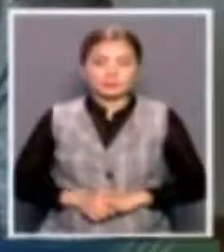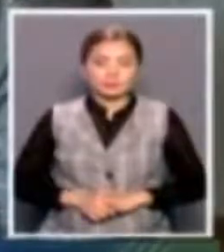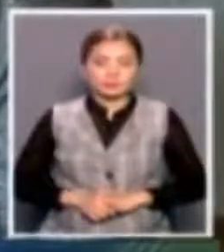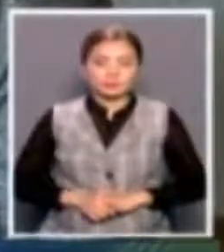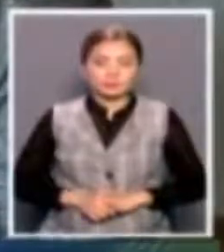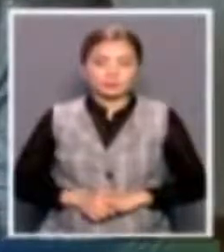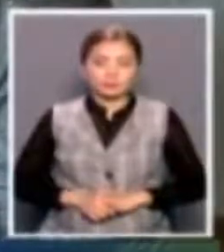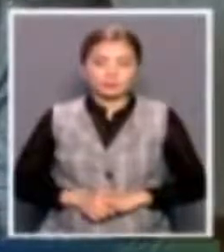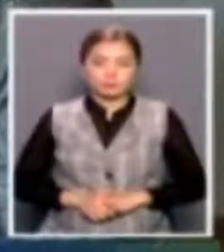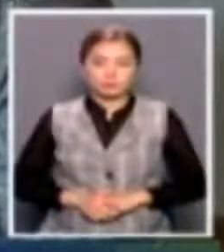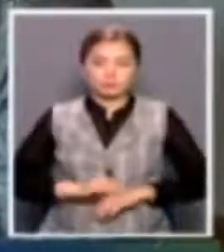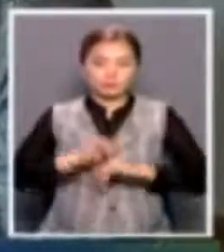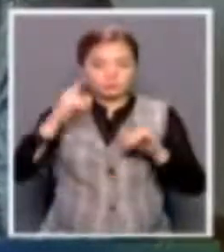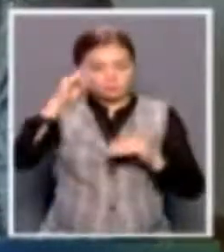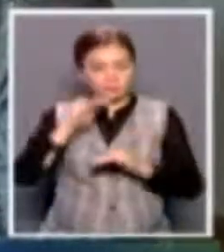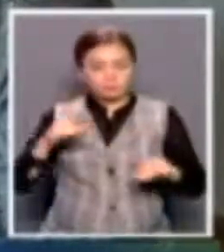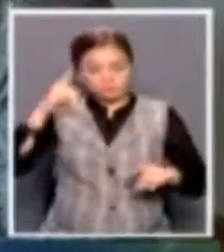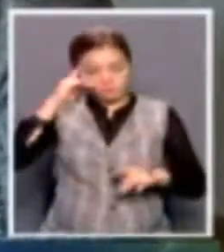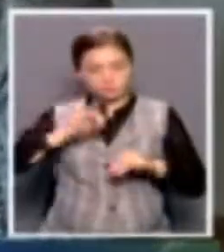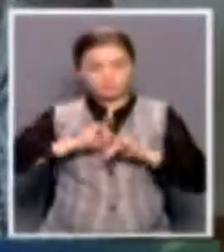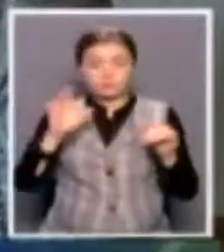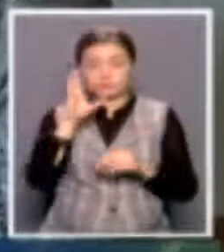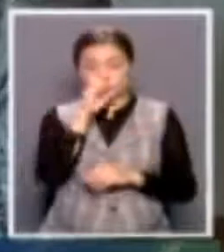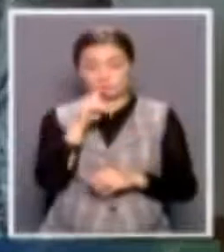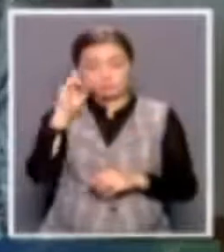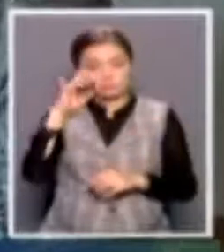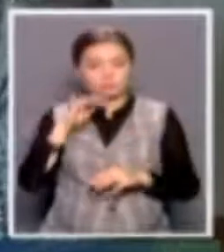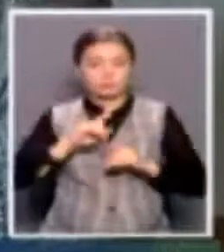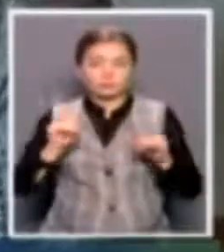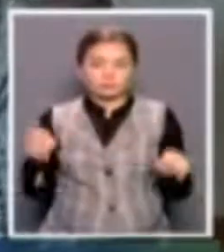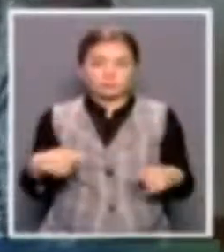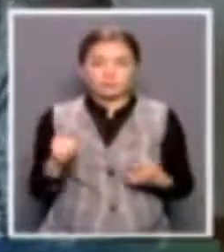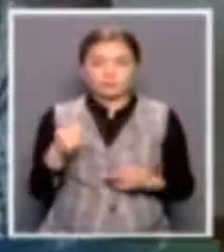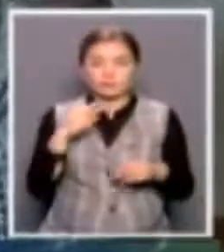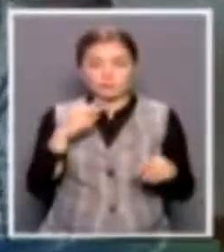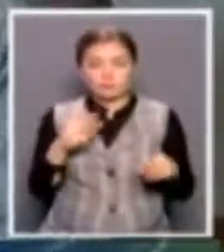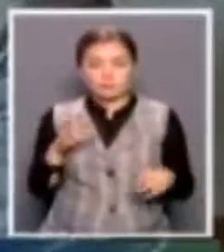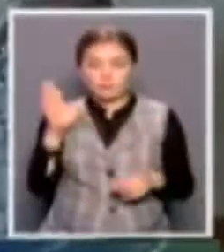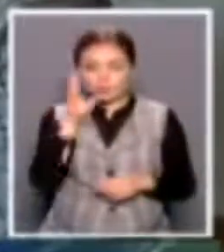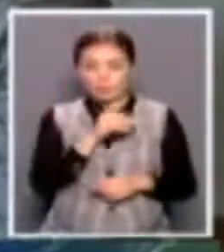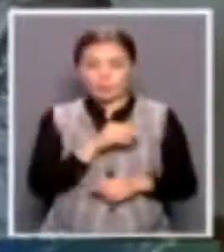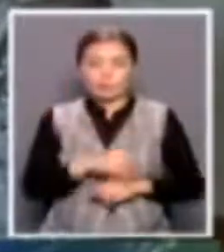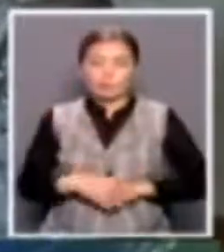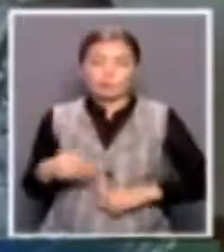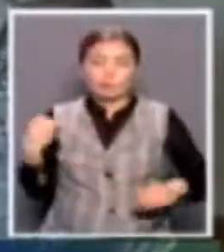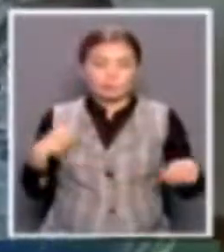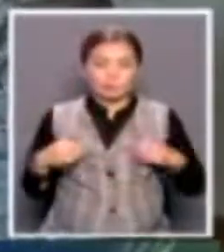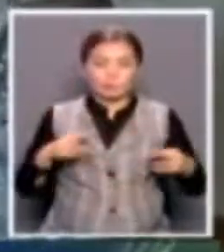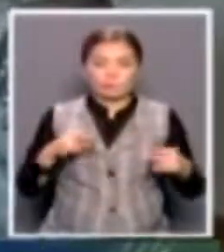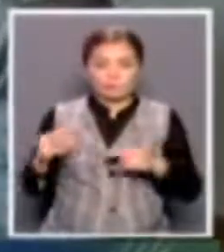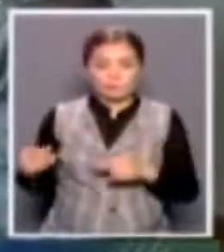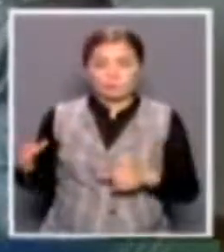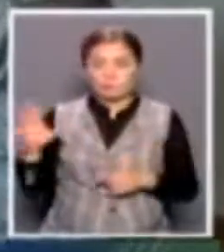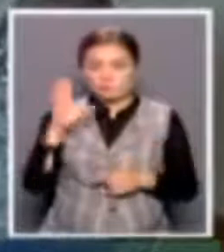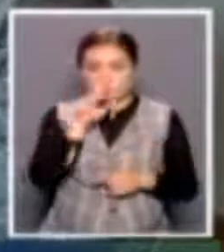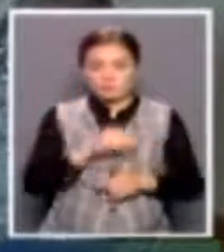она очень развивает мелкую моторику ребенка, тем, что за ней ребенок ухаживает. Он ее раздевает, вот